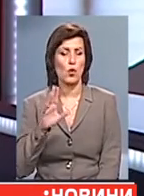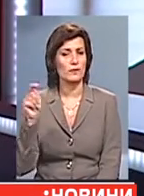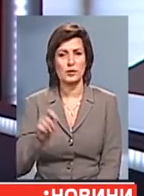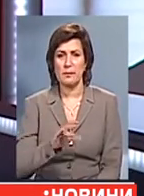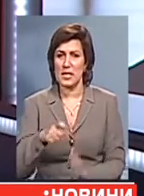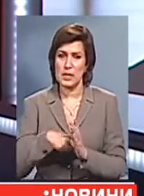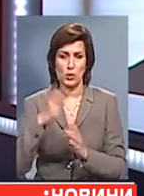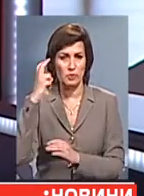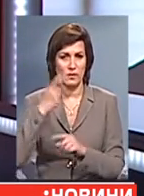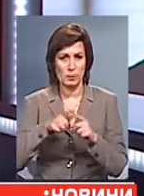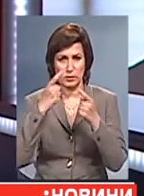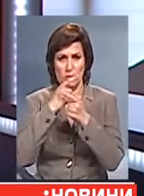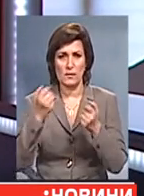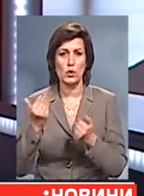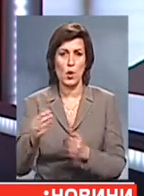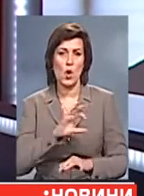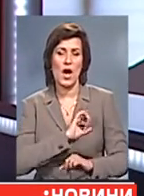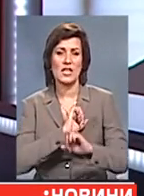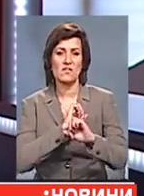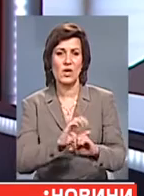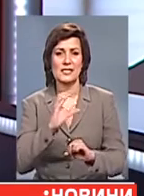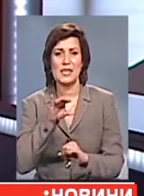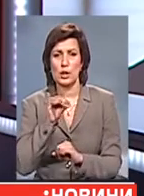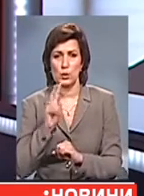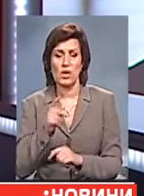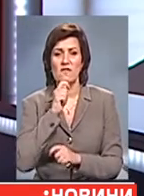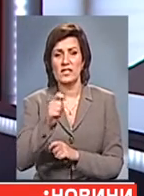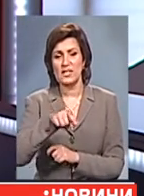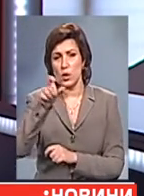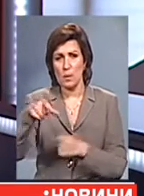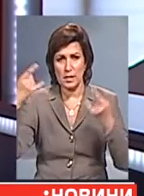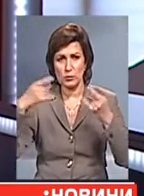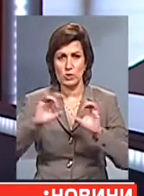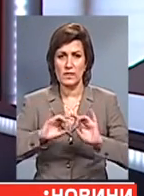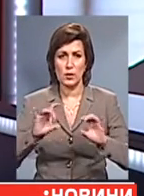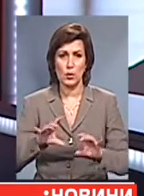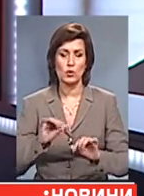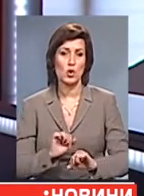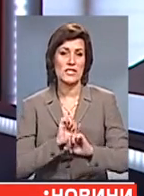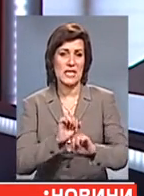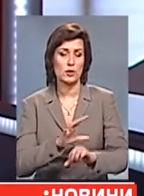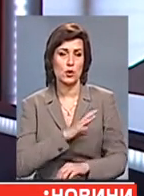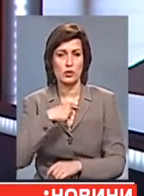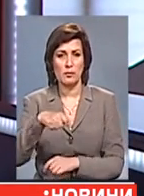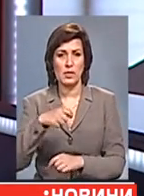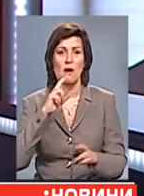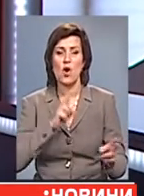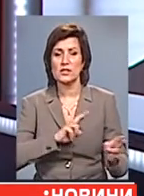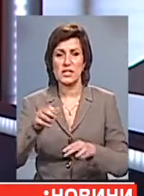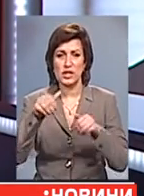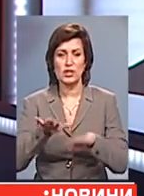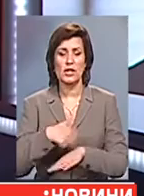приїде на допит у Київ. Про це повідомив його адвокат Віталій Сердюк. В інтерв'ю громадському ТІВІ він розповів, що захист колишнього президента оскаржив